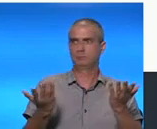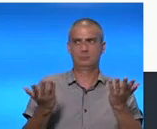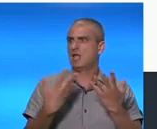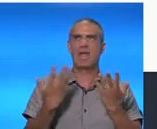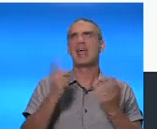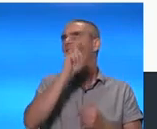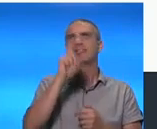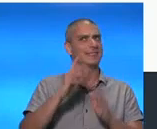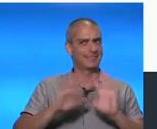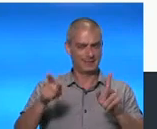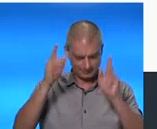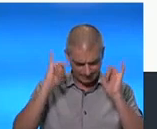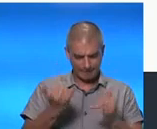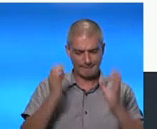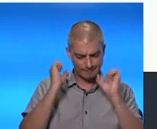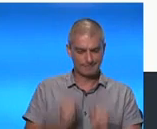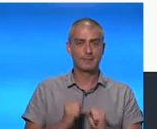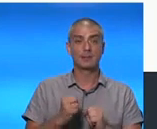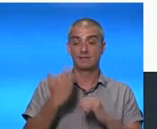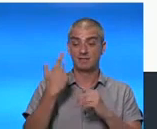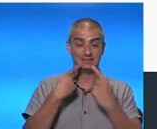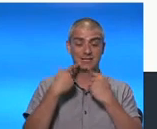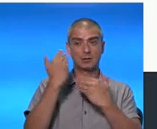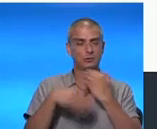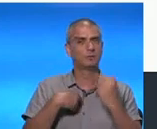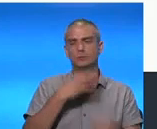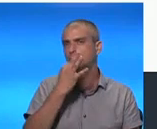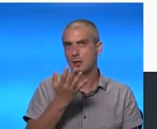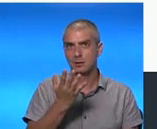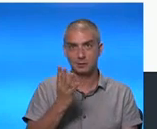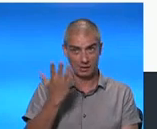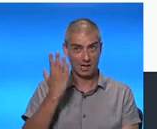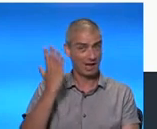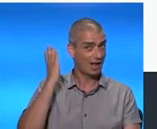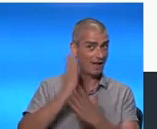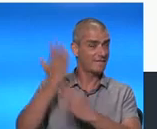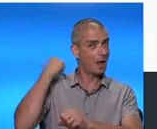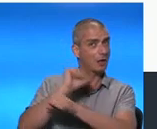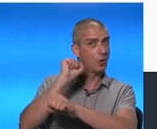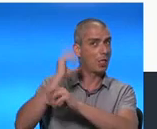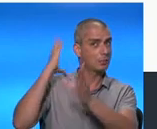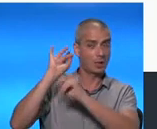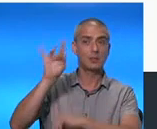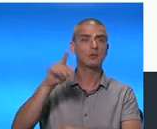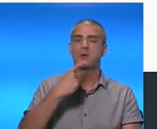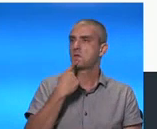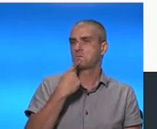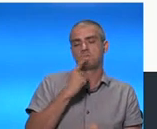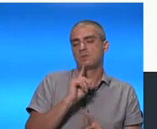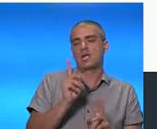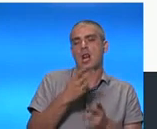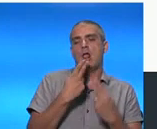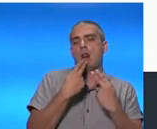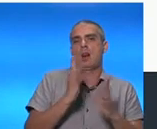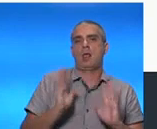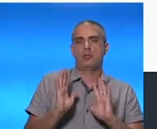מדי סימני שאלה ואז בסוף השיחה שאלתי אותה אם היו נגדו או תלונות אז היא אמרה שהיא לא אמורה לענות